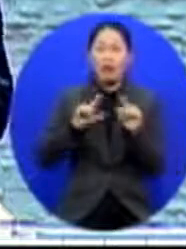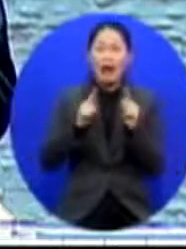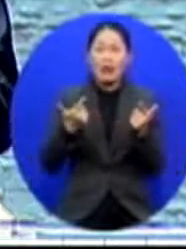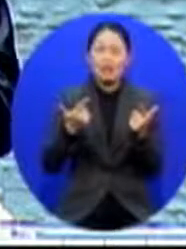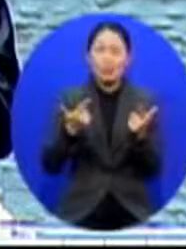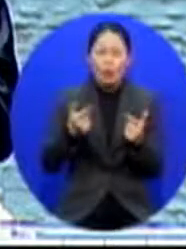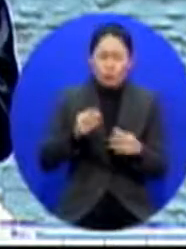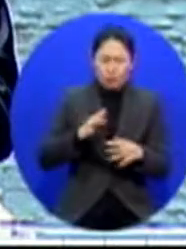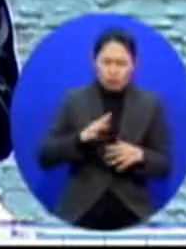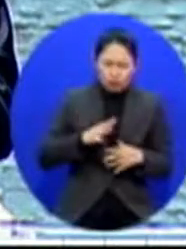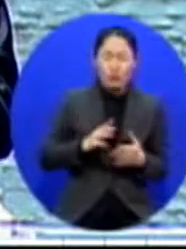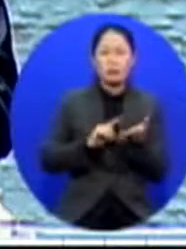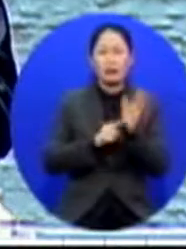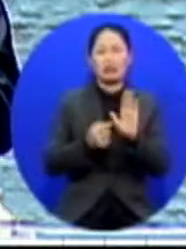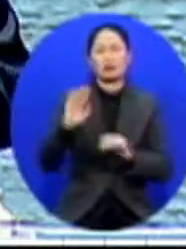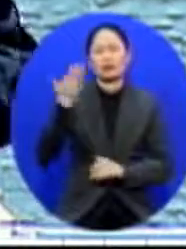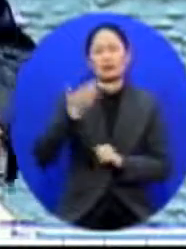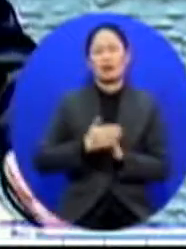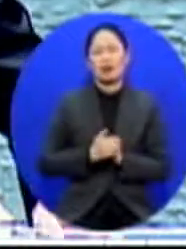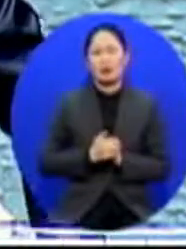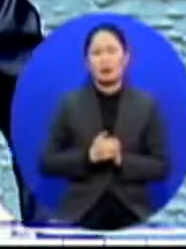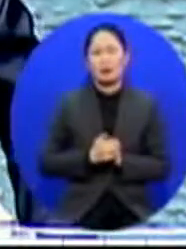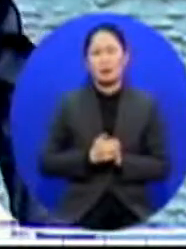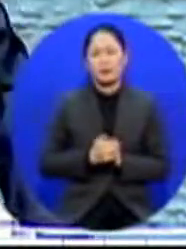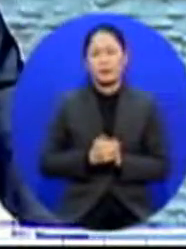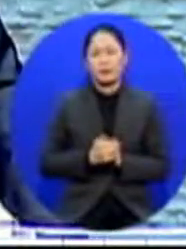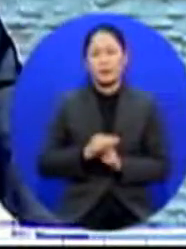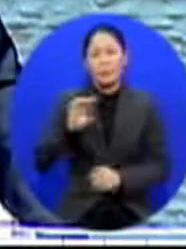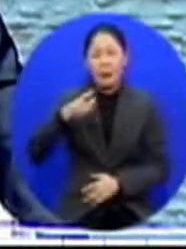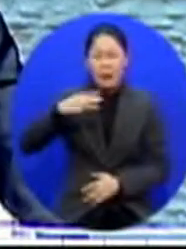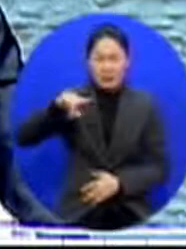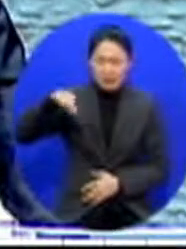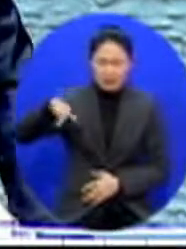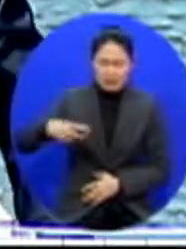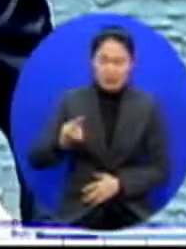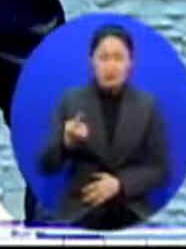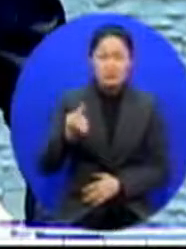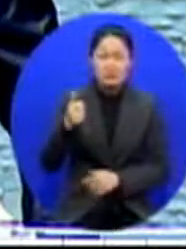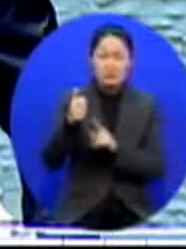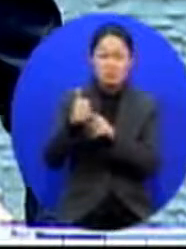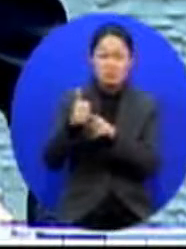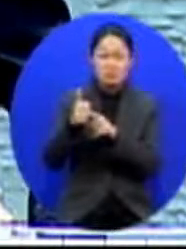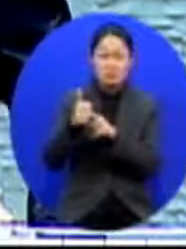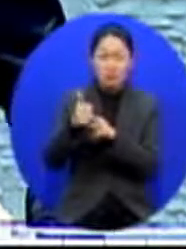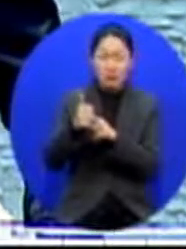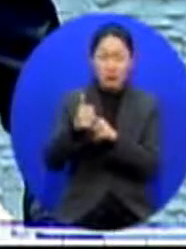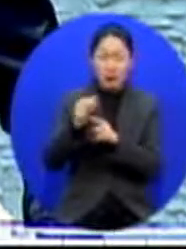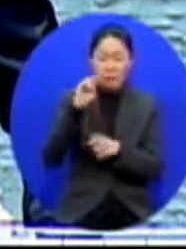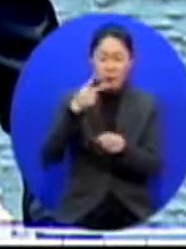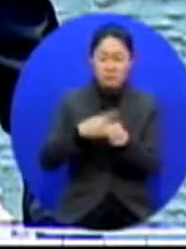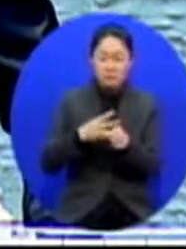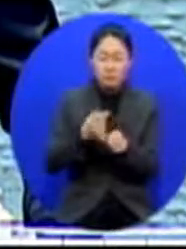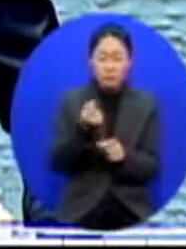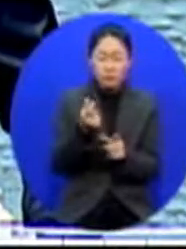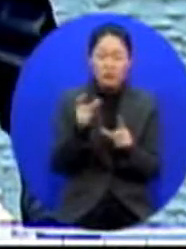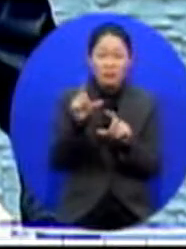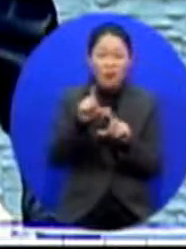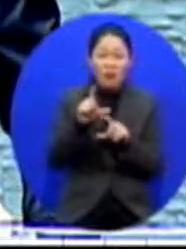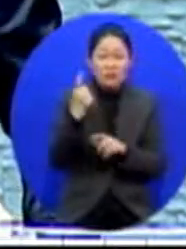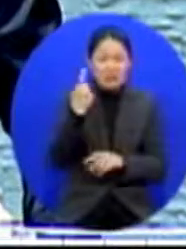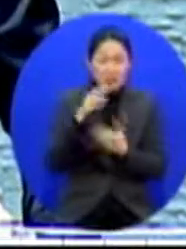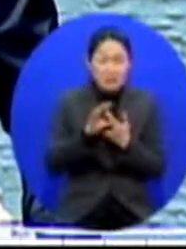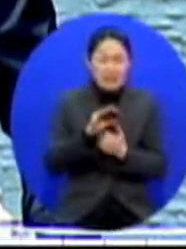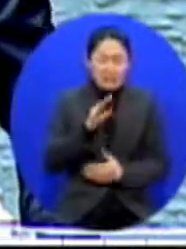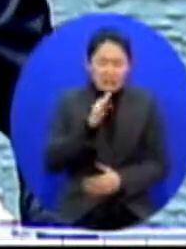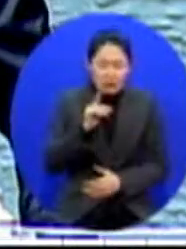두려움으로 반응이 오는 거예요 펠릭스는 사도 바울의 말을 조금만 더 듣다 가는